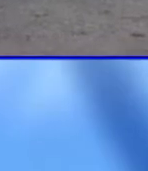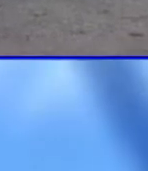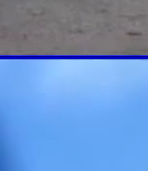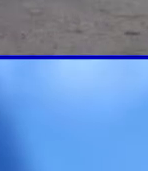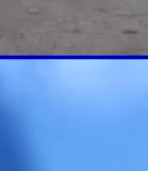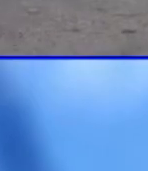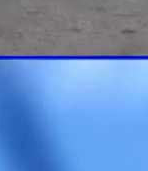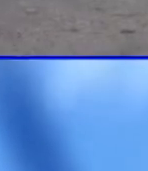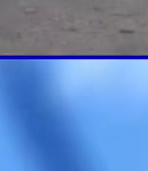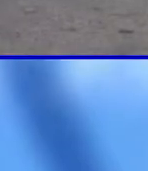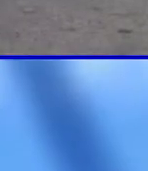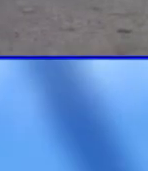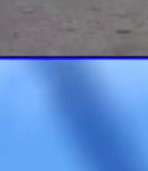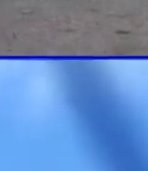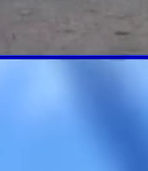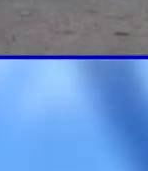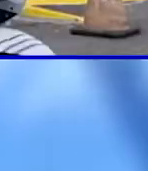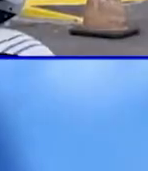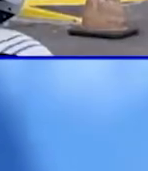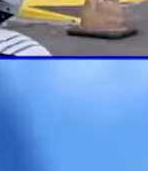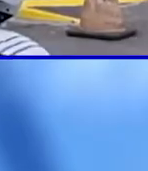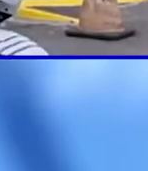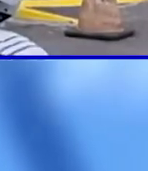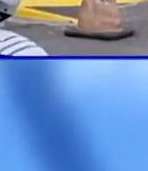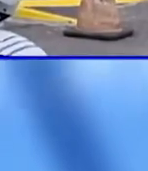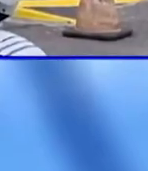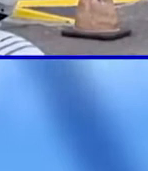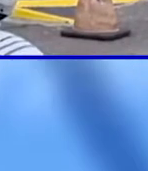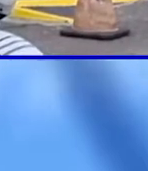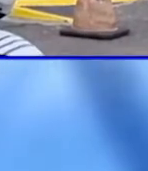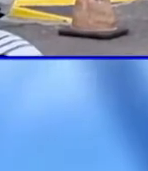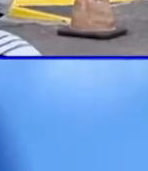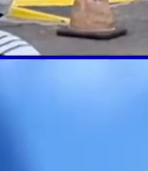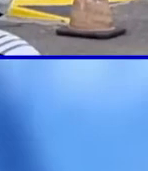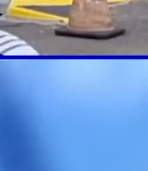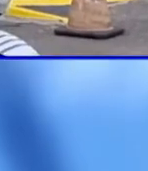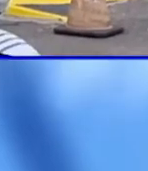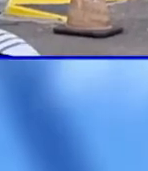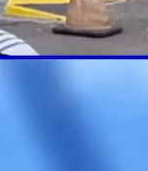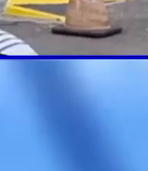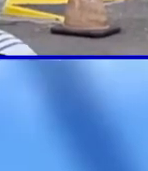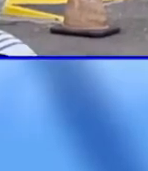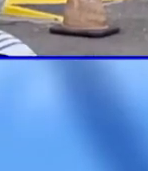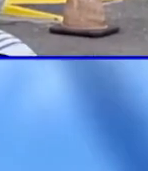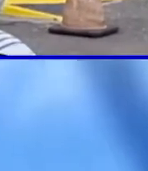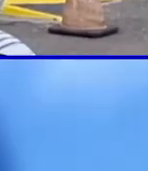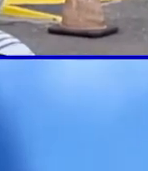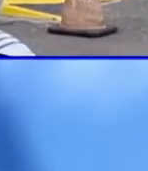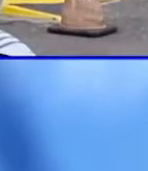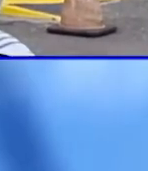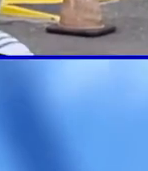diberangkatkan menuju ke kawasan rumah dinas Ridwan Kamil, yaitu di Gedung Pakuan Bandung, Jawa Barat, yang mana ini akan tiba pada malam hari